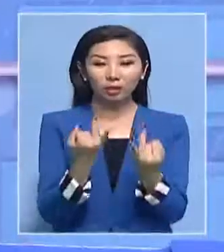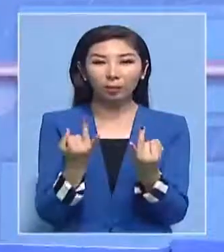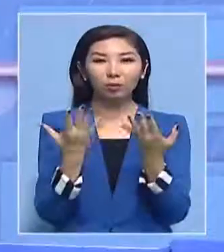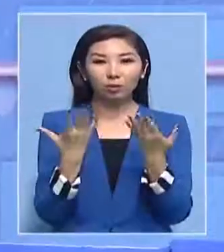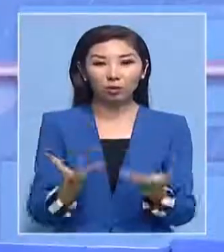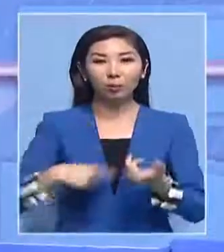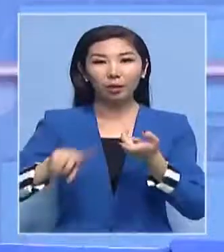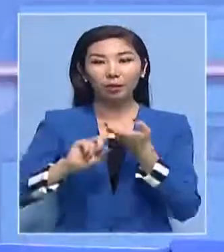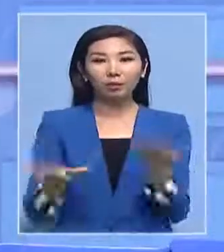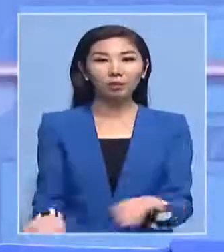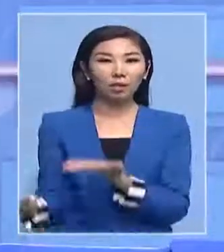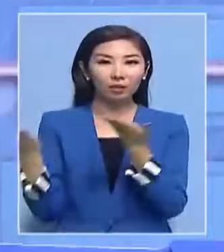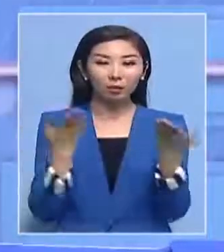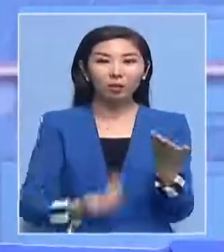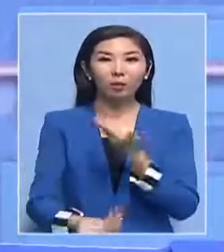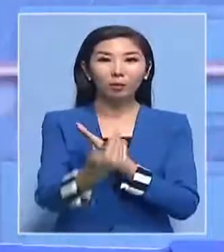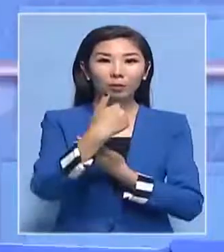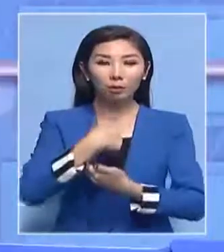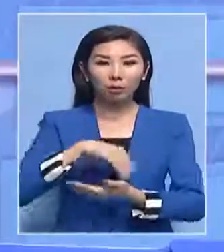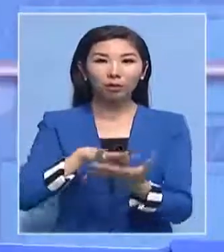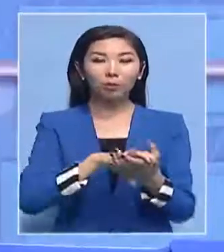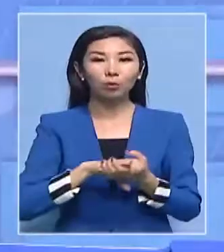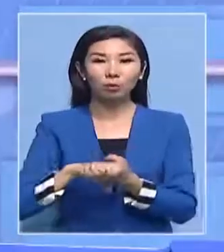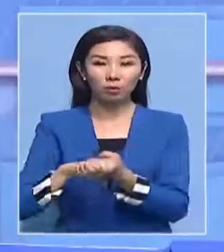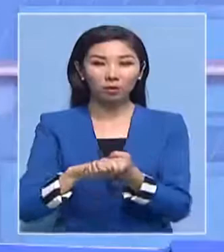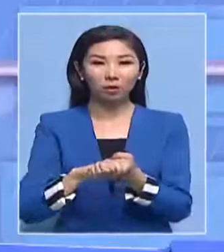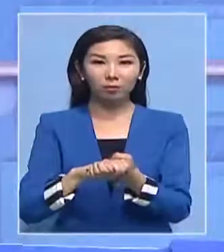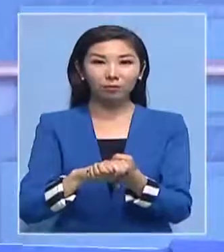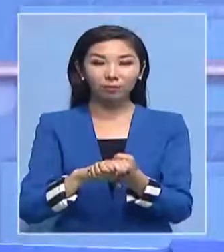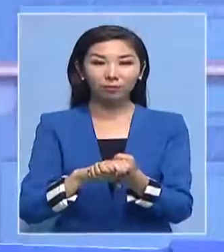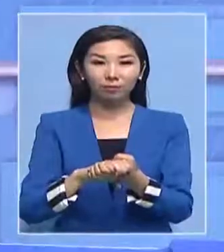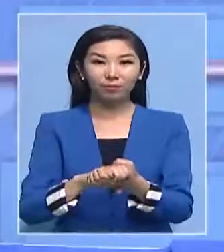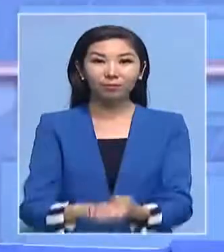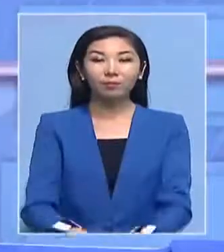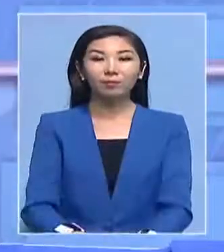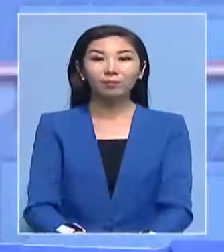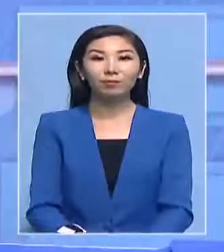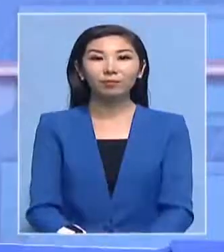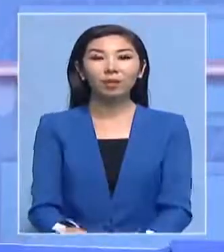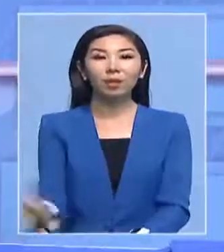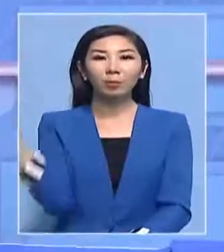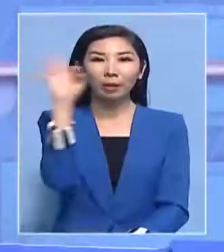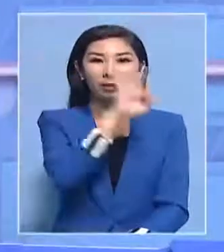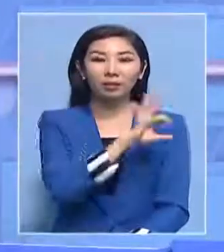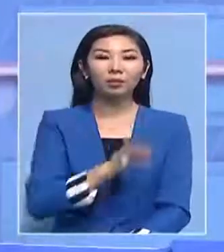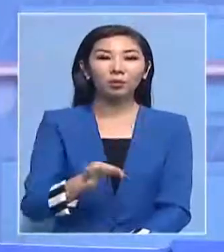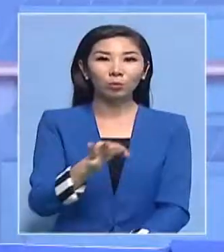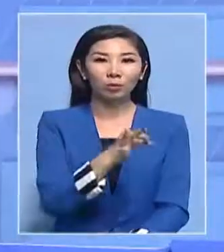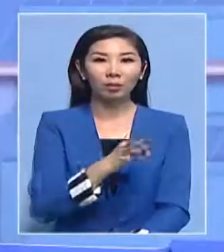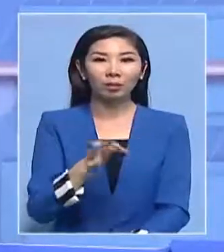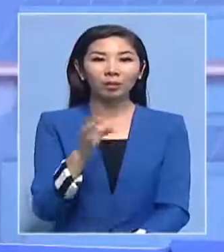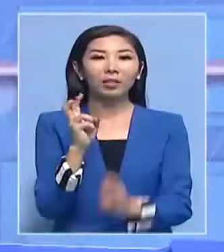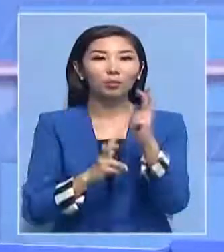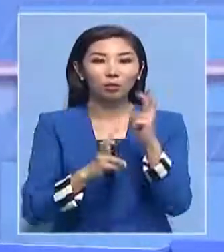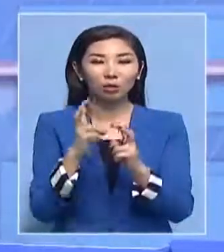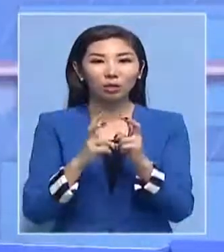Осы орайда арнайы шақырған меймандарымыз бар, ендеше олармен таныстырайын. Батыс Қазақстан облысы кәсіподақтар